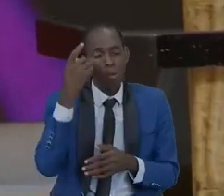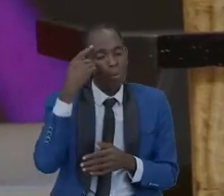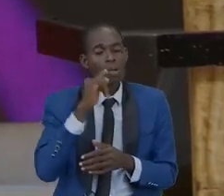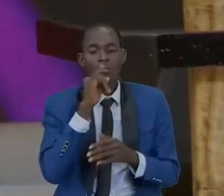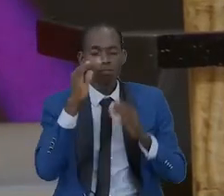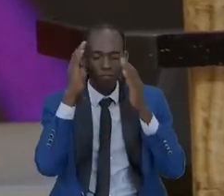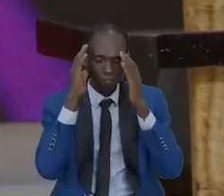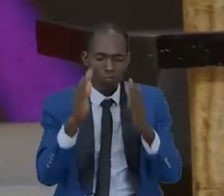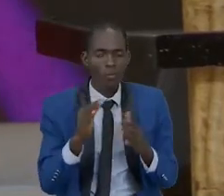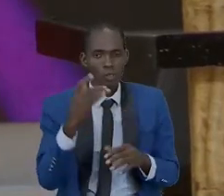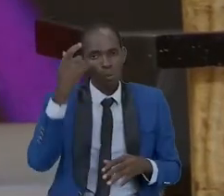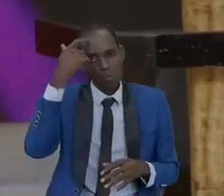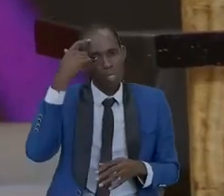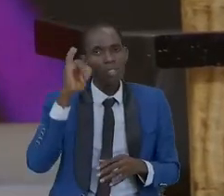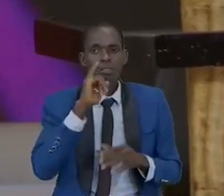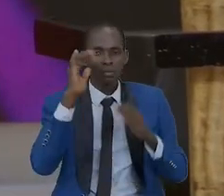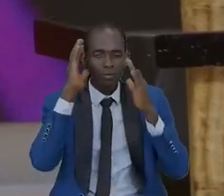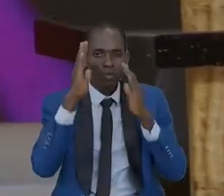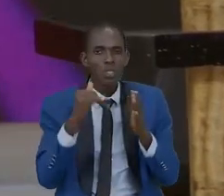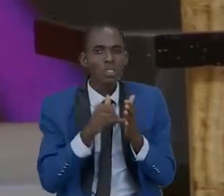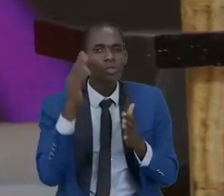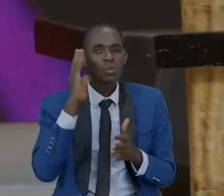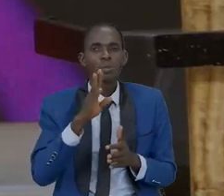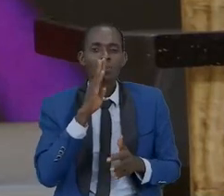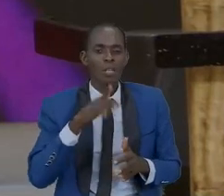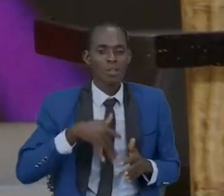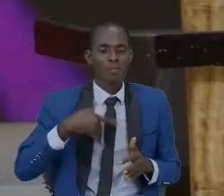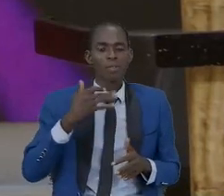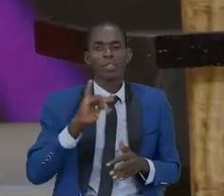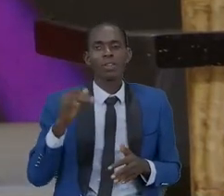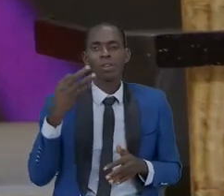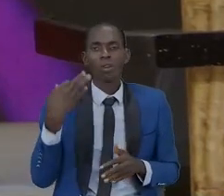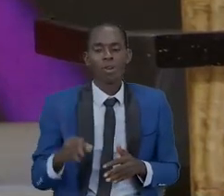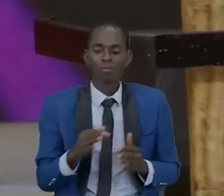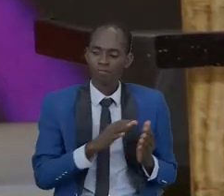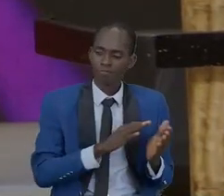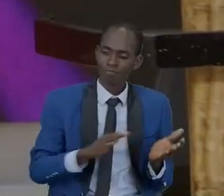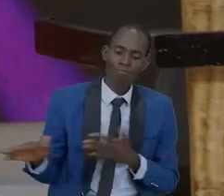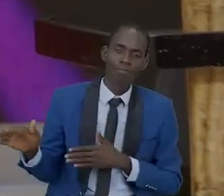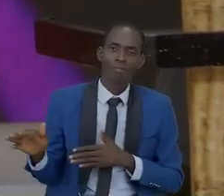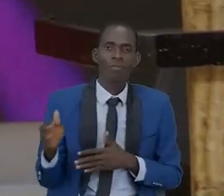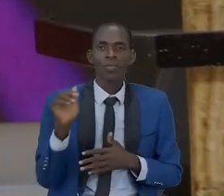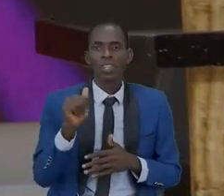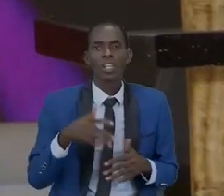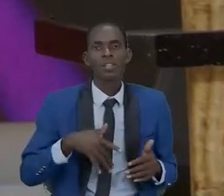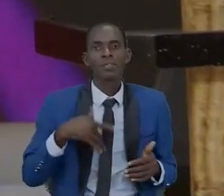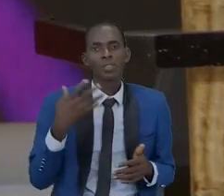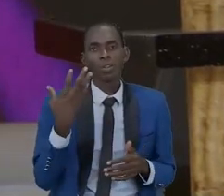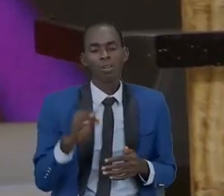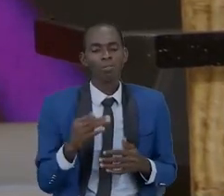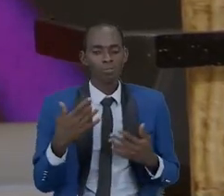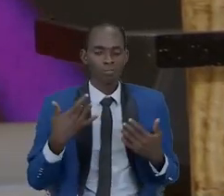produiront le sentiment un sentiment ça peut être un sentiment de rejet ça peut être un sentiment de la dépression